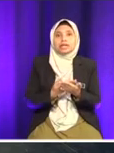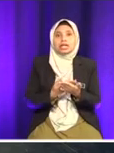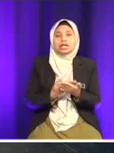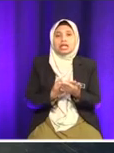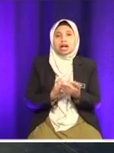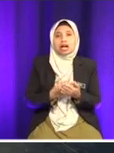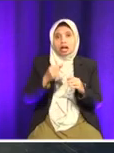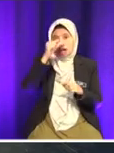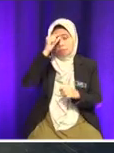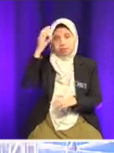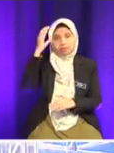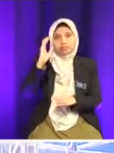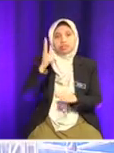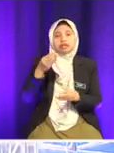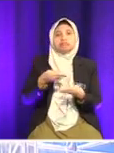sekali